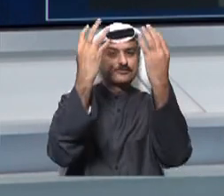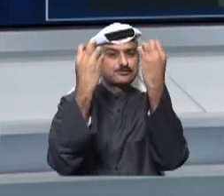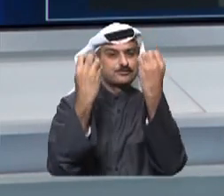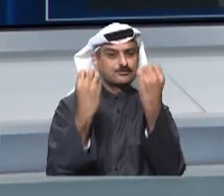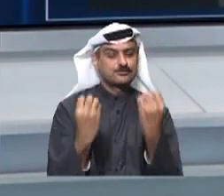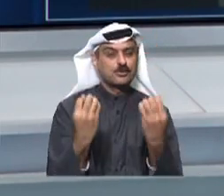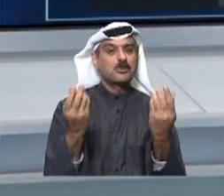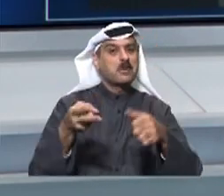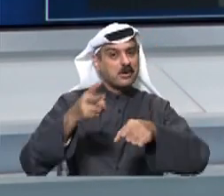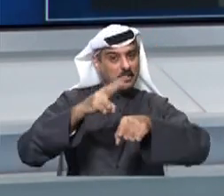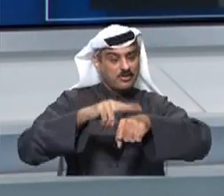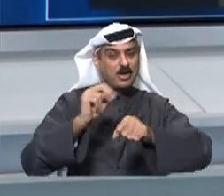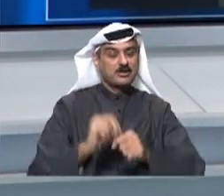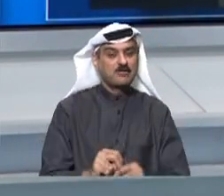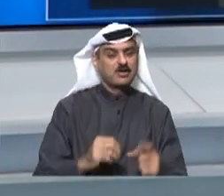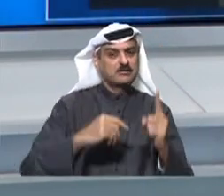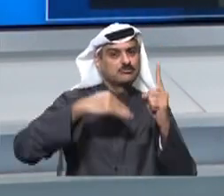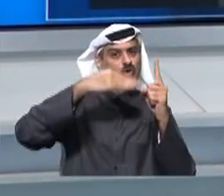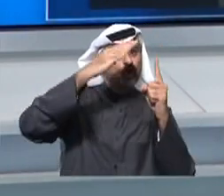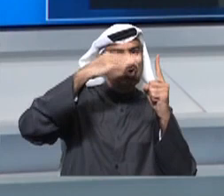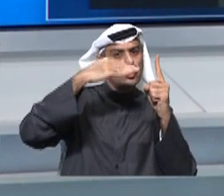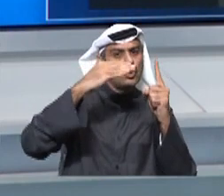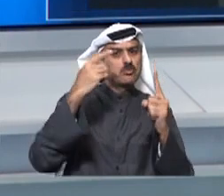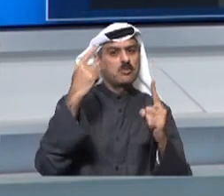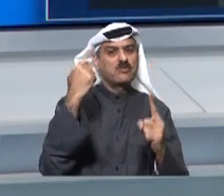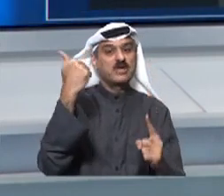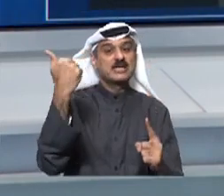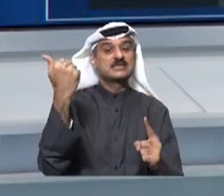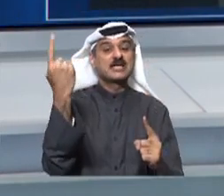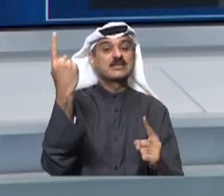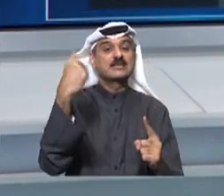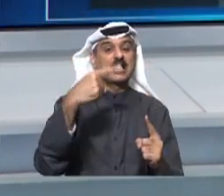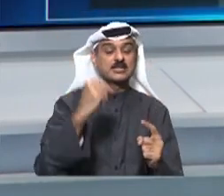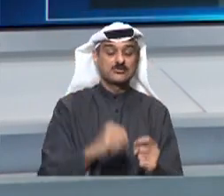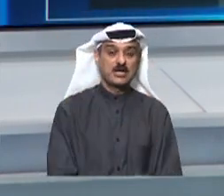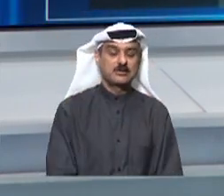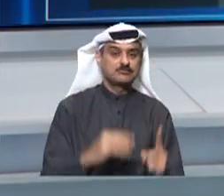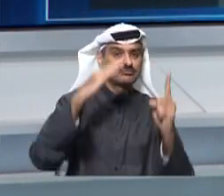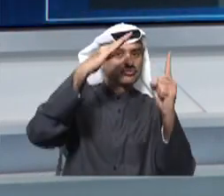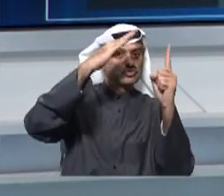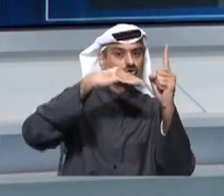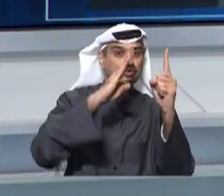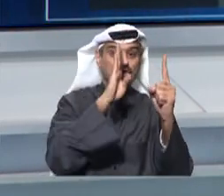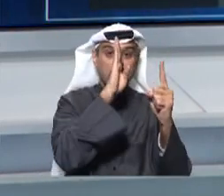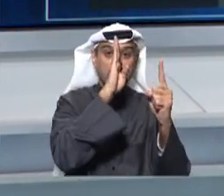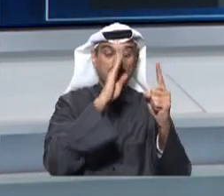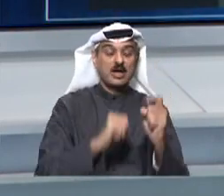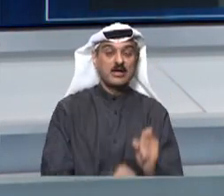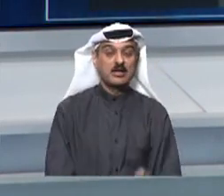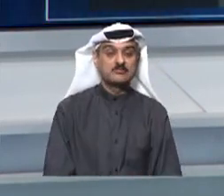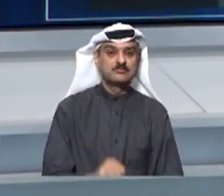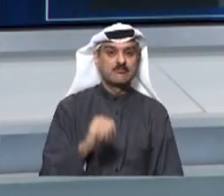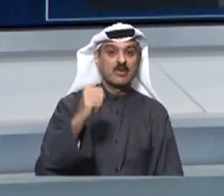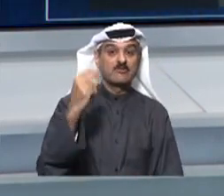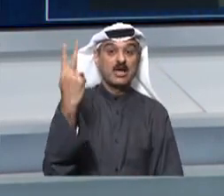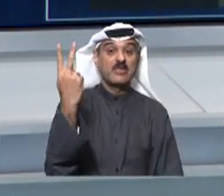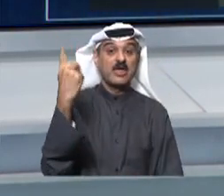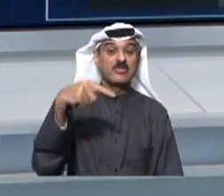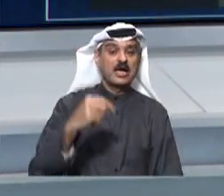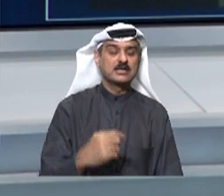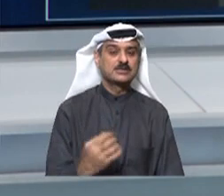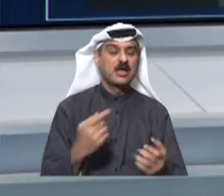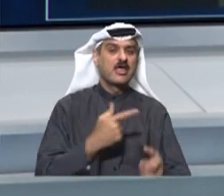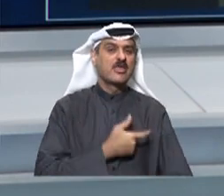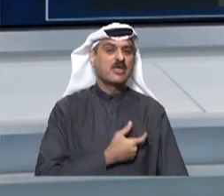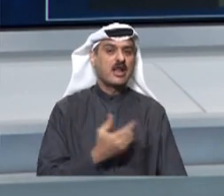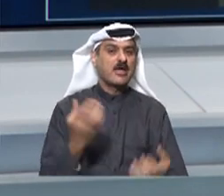مرة ثانية، العظمى قد تصل ما بين 16 إلى 18 درجة مئوية، أما الصغرى في يوم الأثنين 12، أما في يوم الثلاثة والأربعاء قد تصل ما